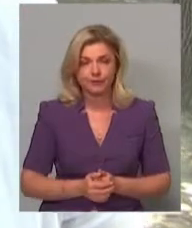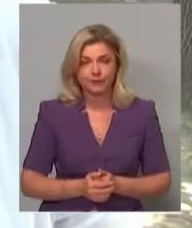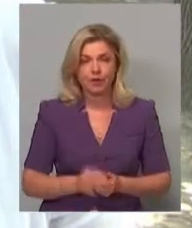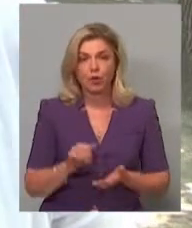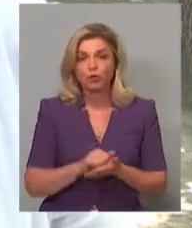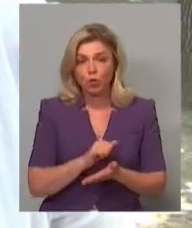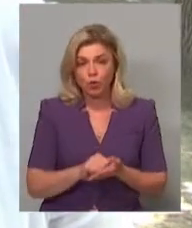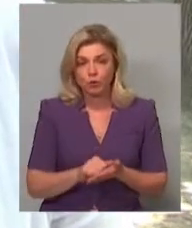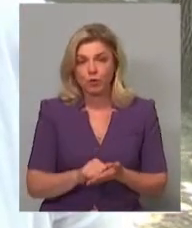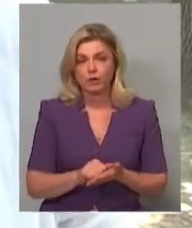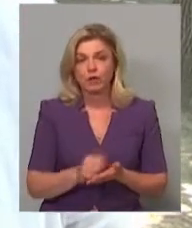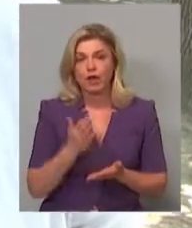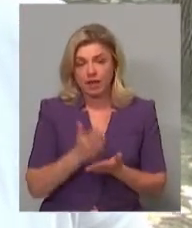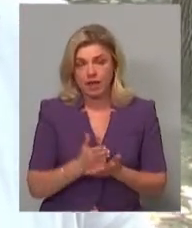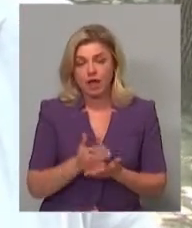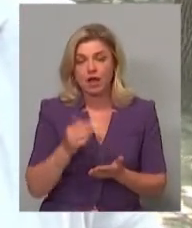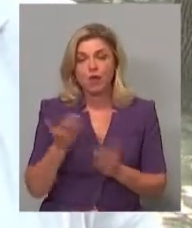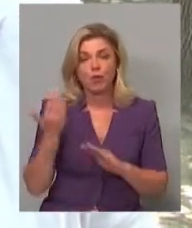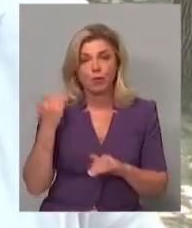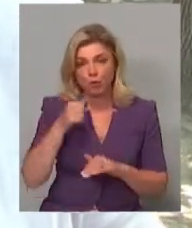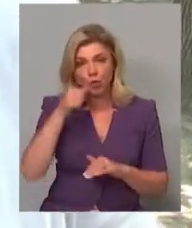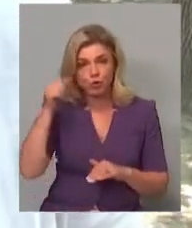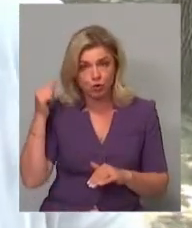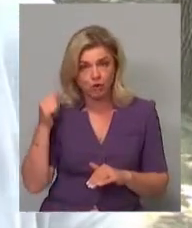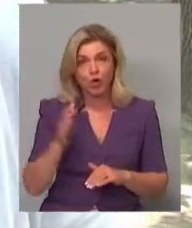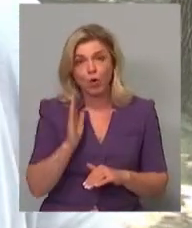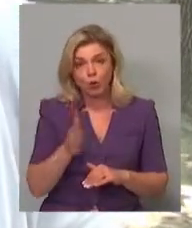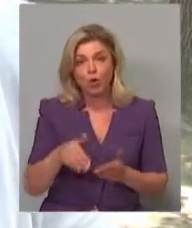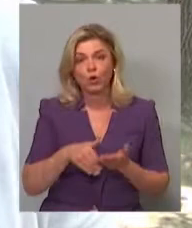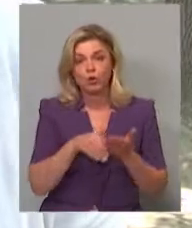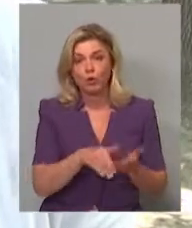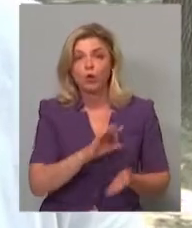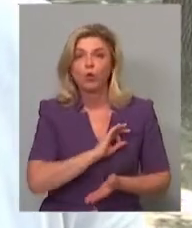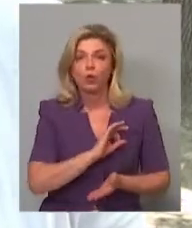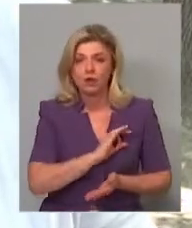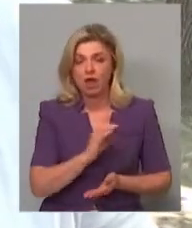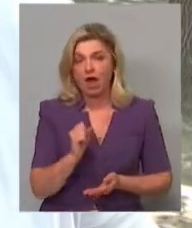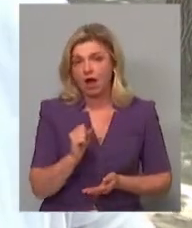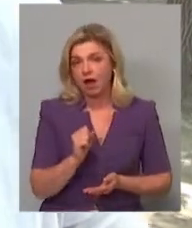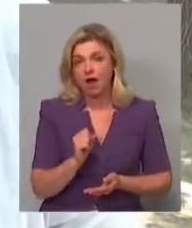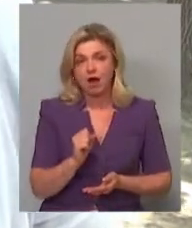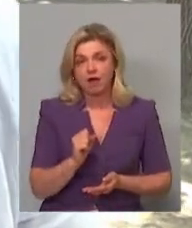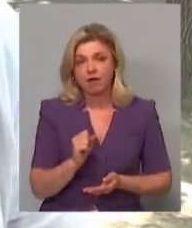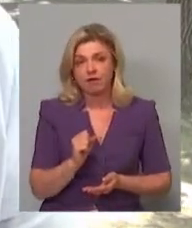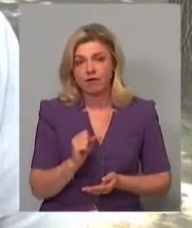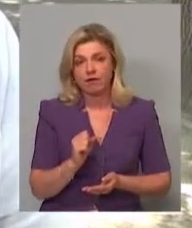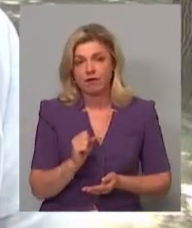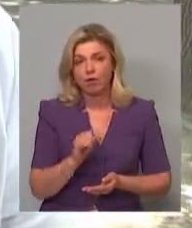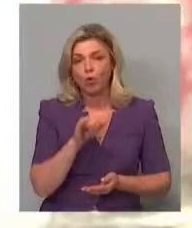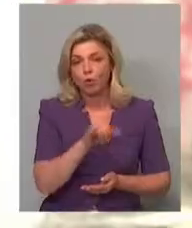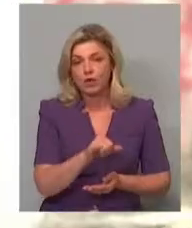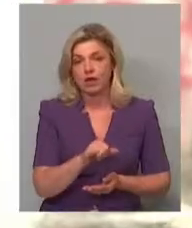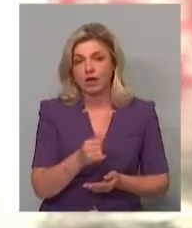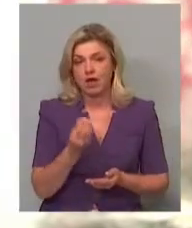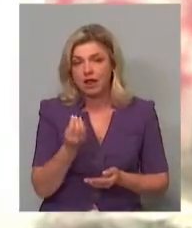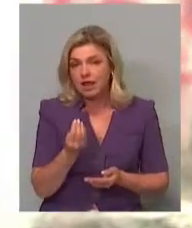Документи у нас є ще з того року, які відбувалися. Будемо допомагати юридично, але накопичувального фонду в них немає.